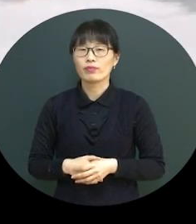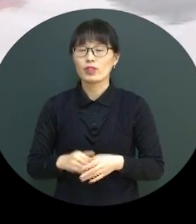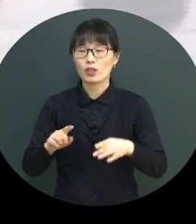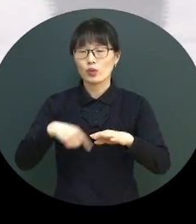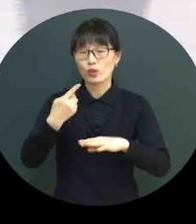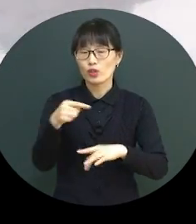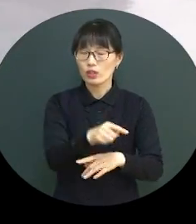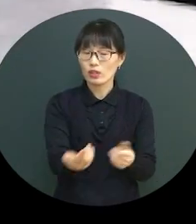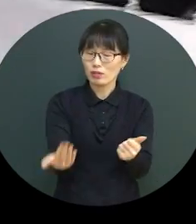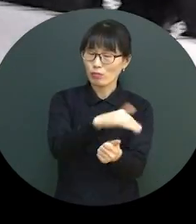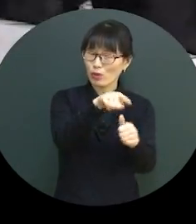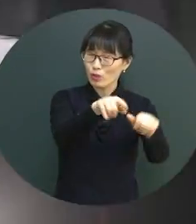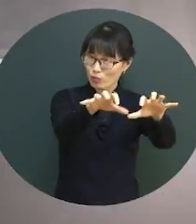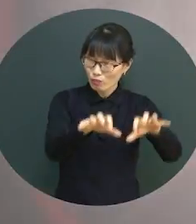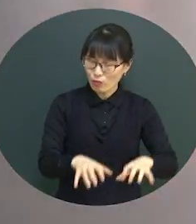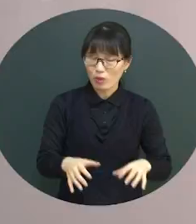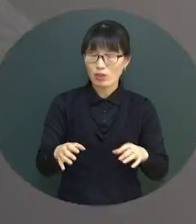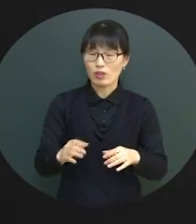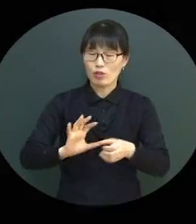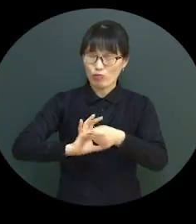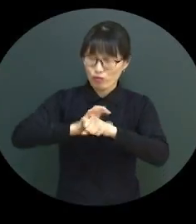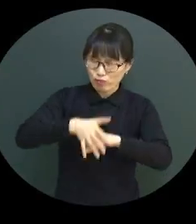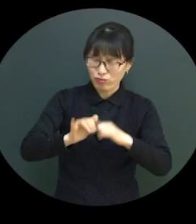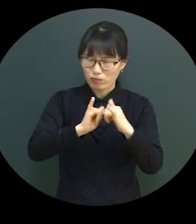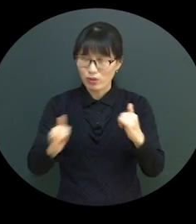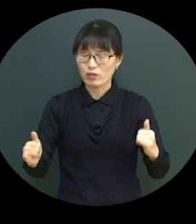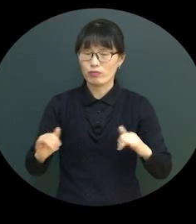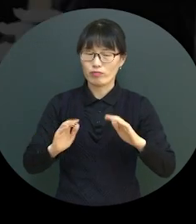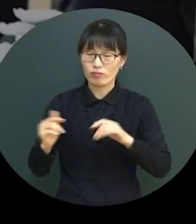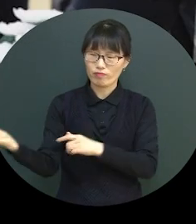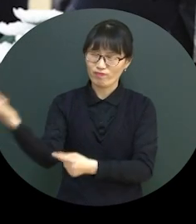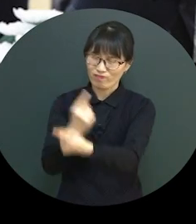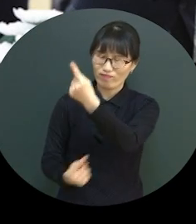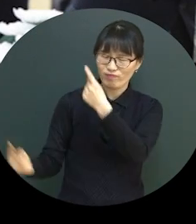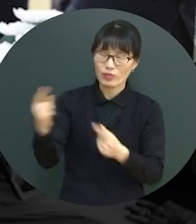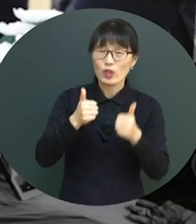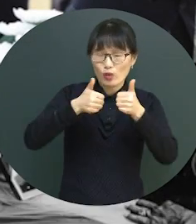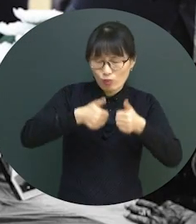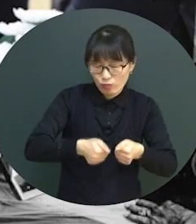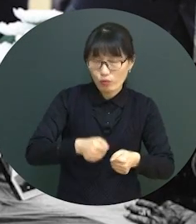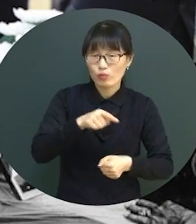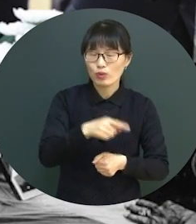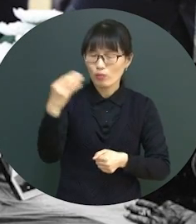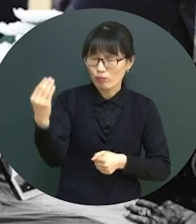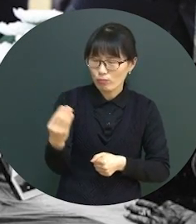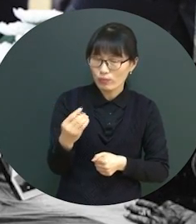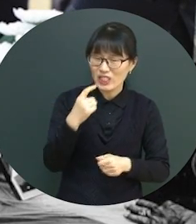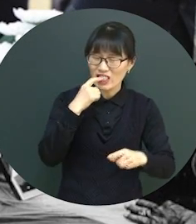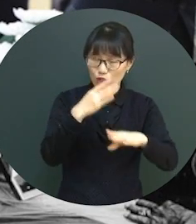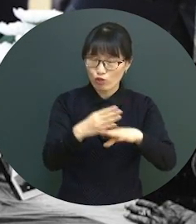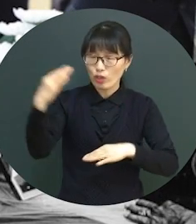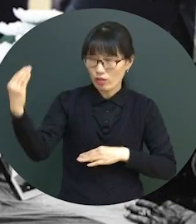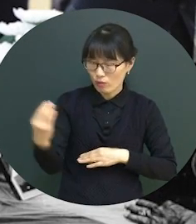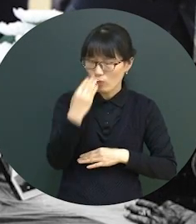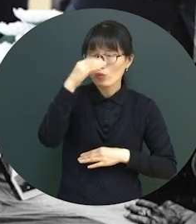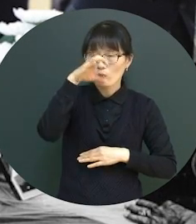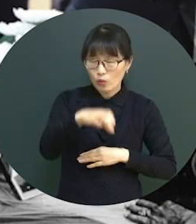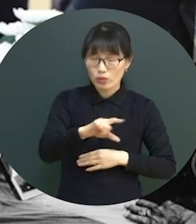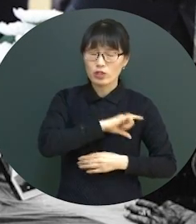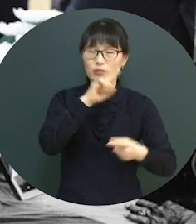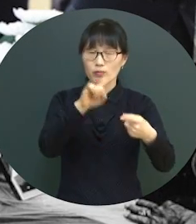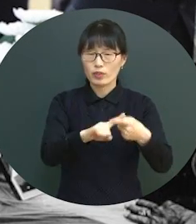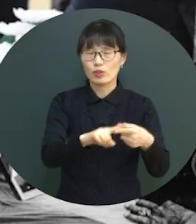이후 망월동 묘지는 수많은 국내외 참배객들이 다녀가는 민주화의 성지로 그대로 보존되고